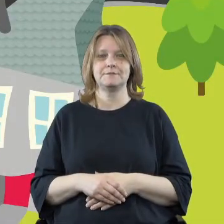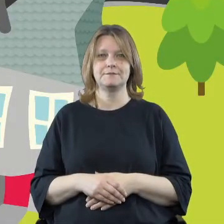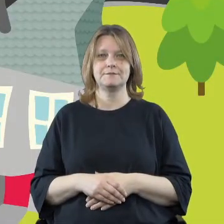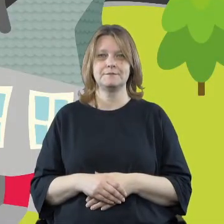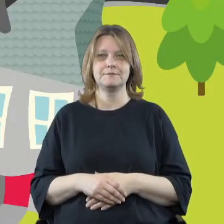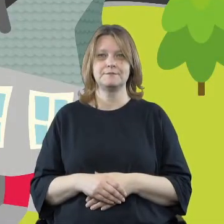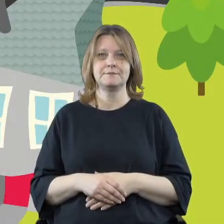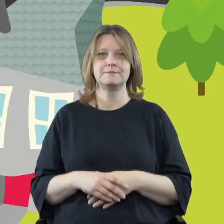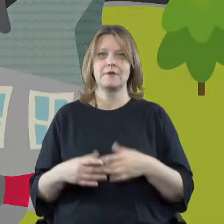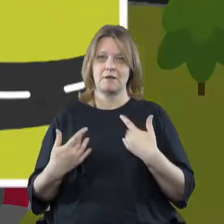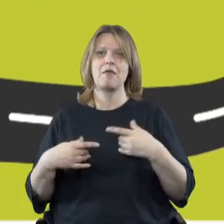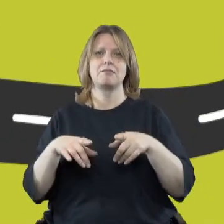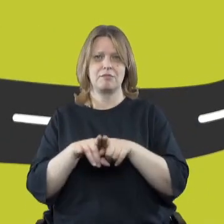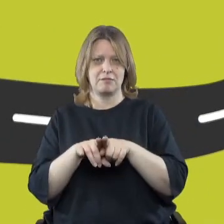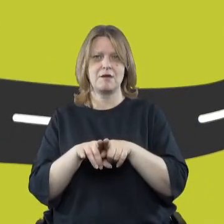Też dołączę się